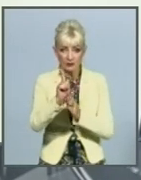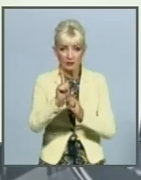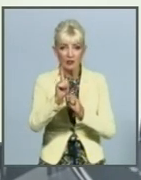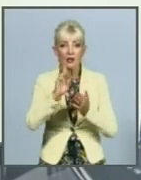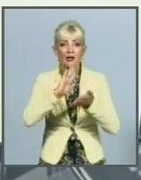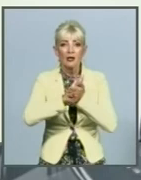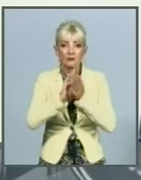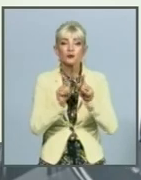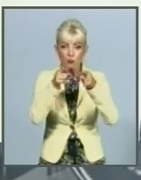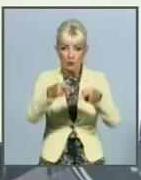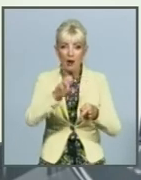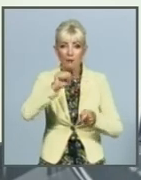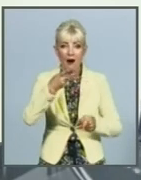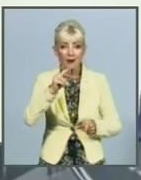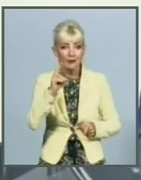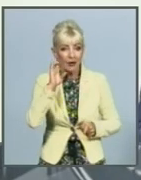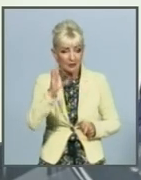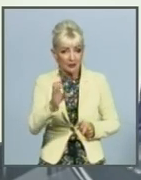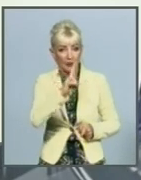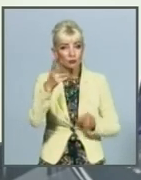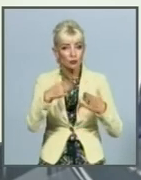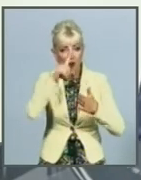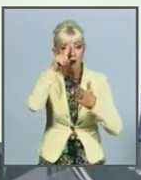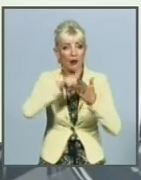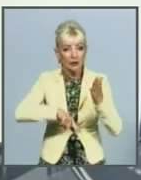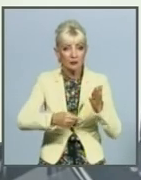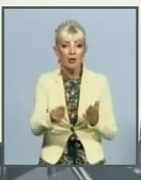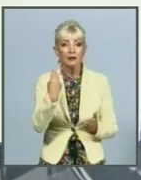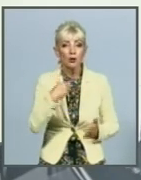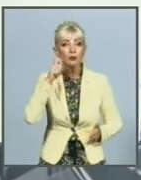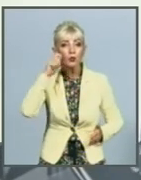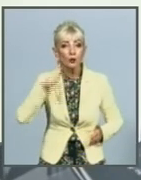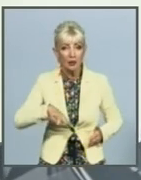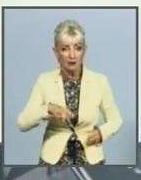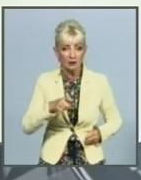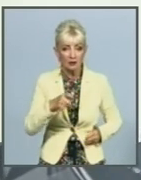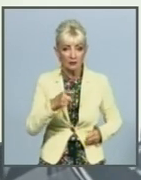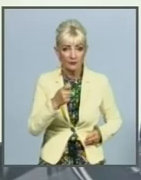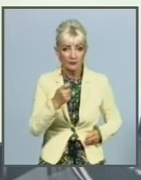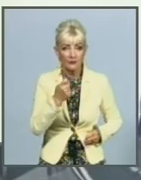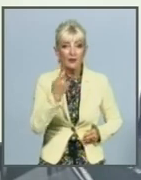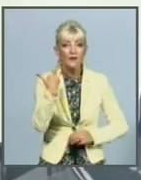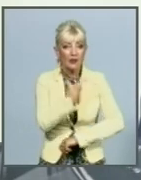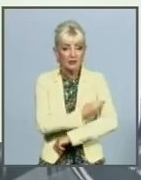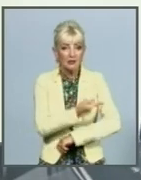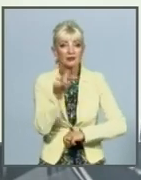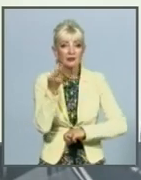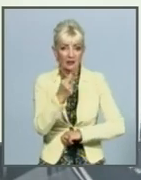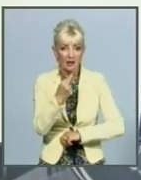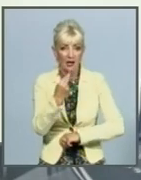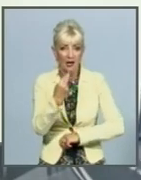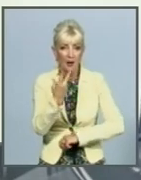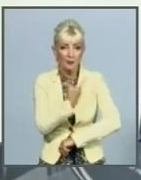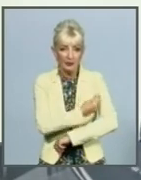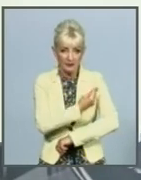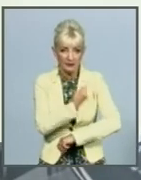COVAX, який уже гарантовано дає Україні вакцини для вакцинації 20%